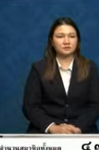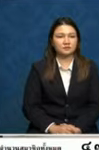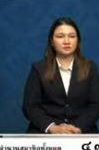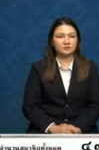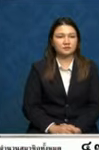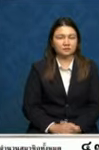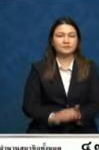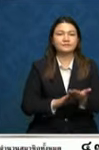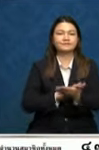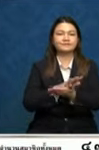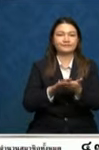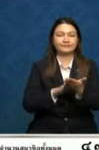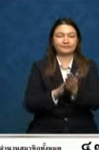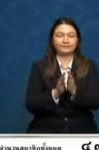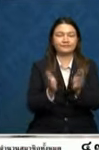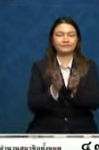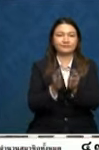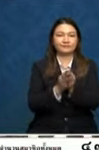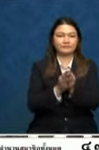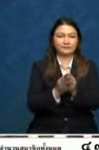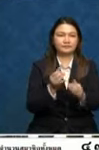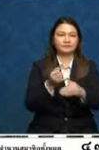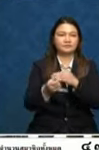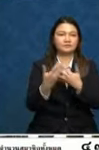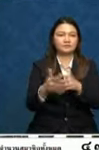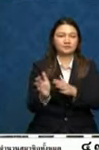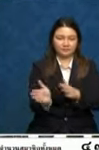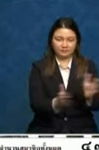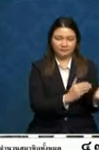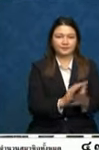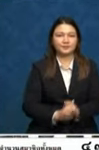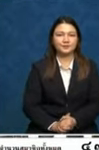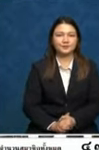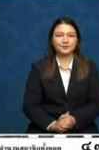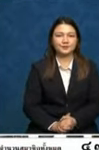จบแล้วนะครับจบแล้วนะครับต่อไปนะครับ